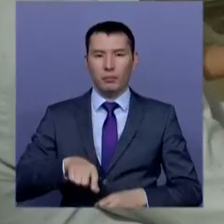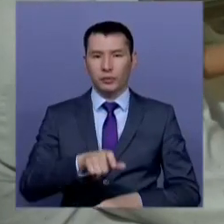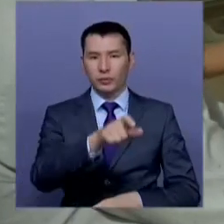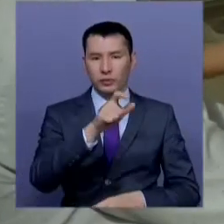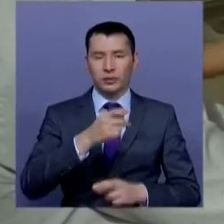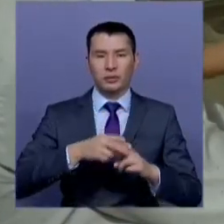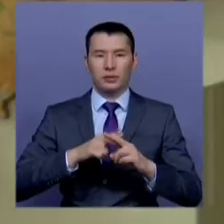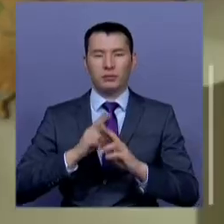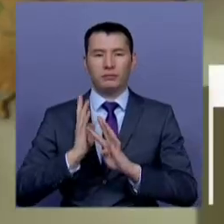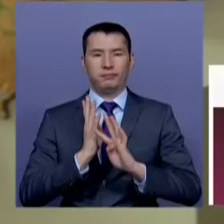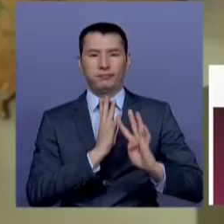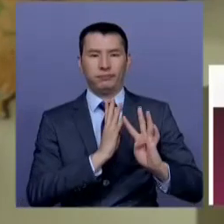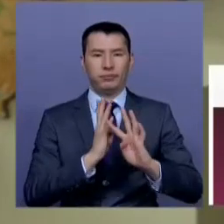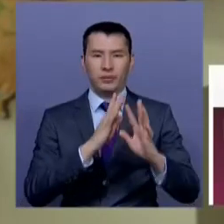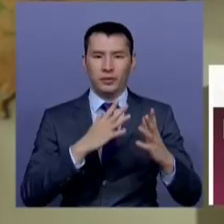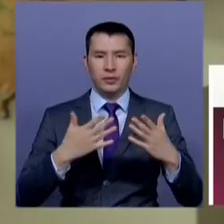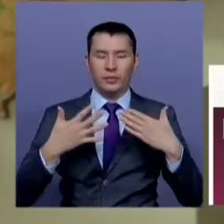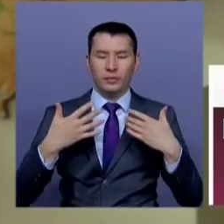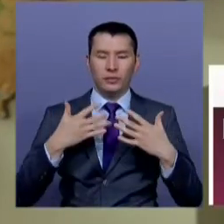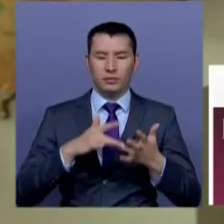сегодня в национальный парк идем